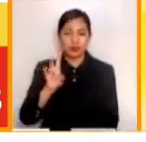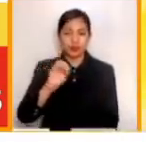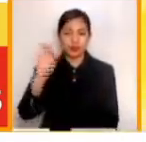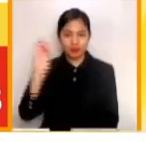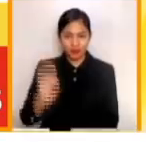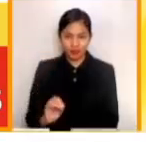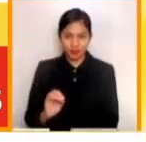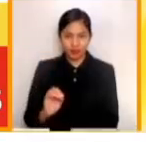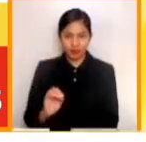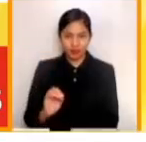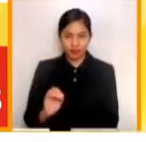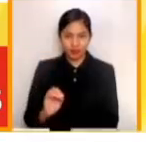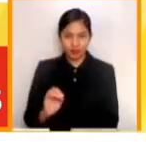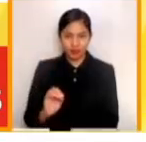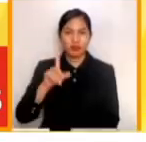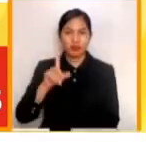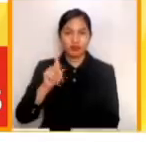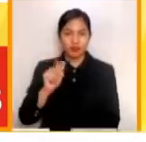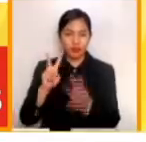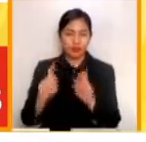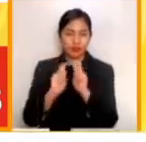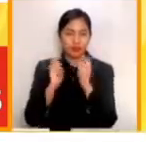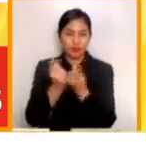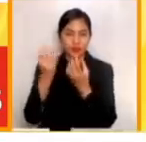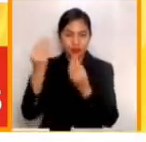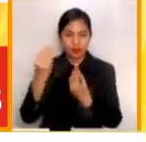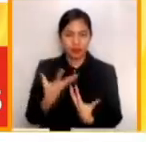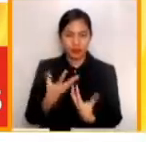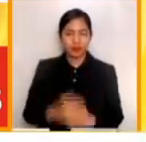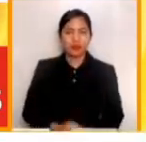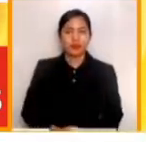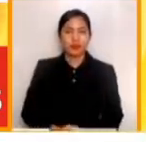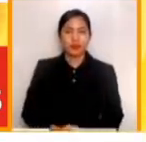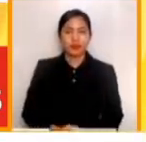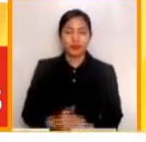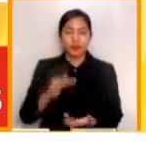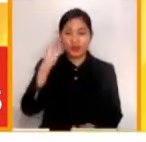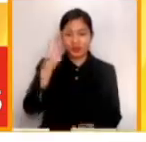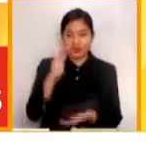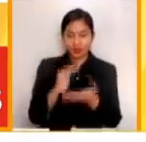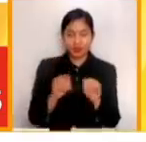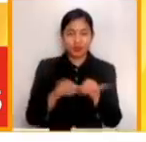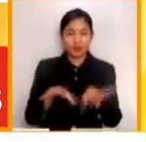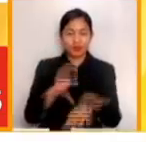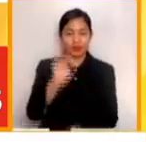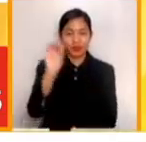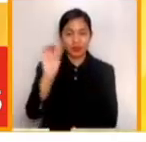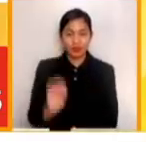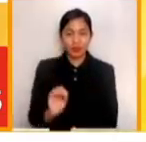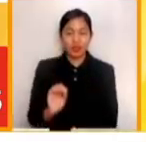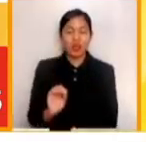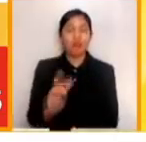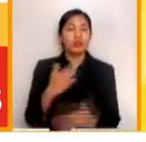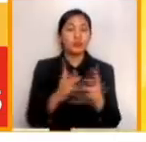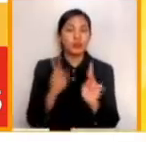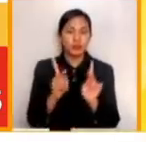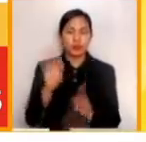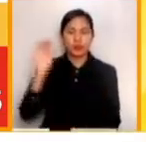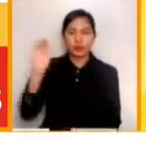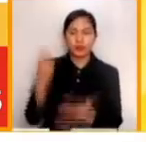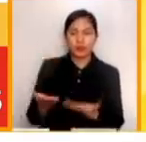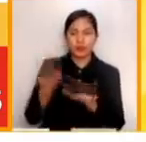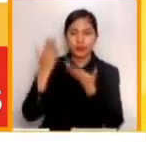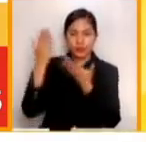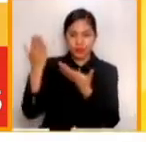Research Group. Sa pagbaba ng reproduction number nitong mga nakaraang araw, may mga nagsusulong na ibaba na sa Alert Level 3 ang NCR sa ilalim ng